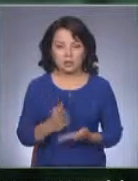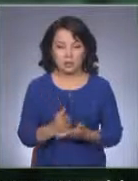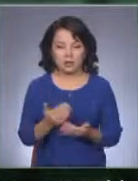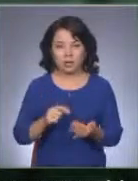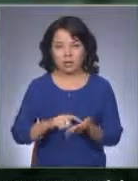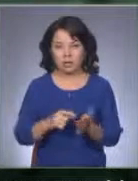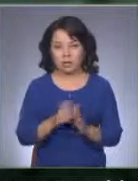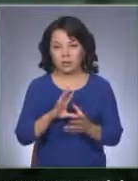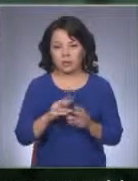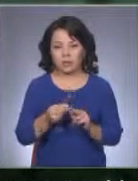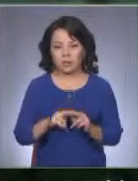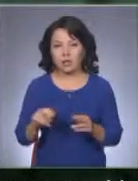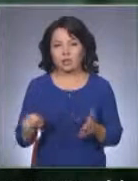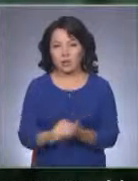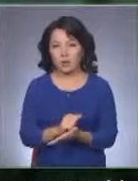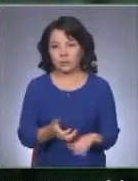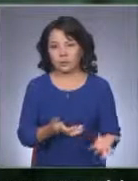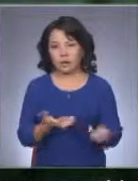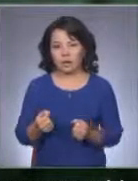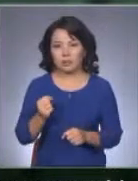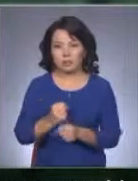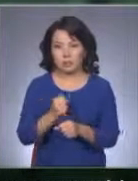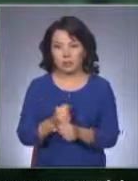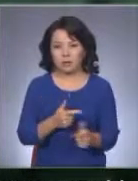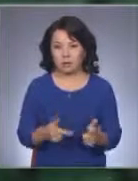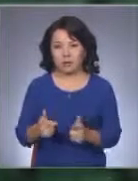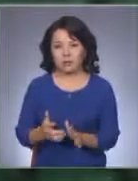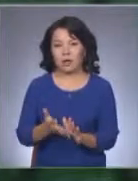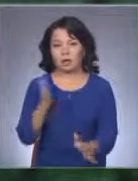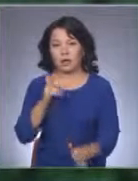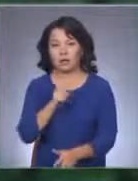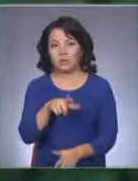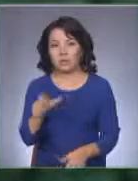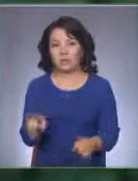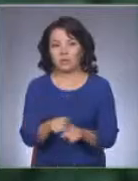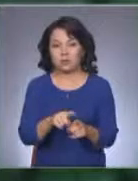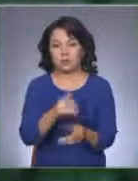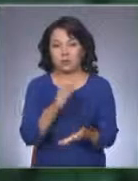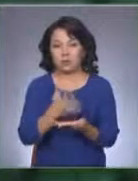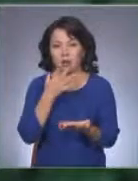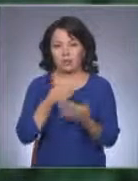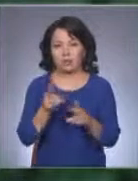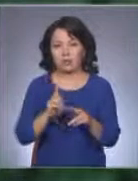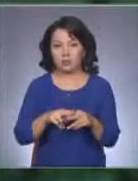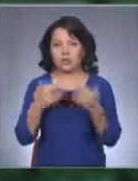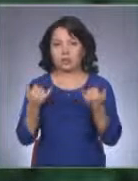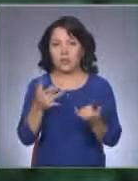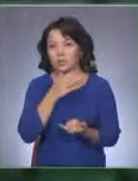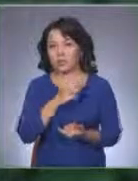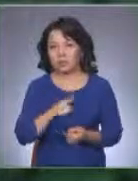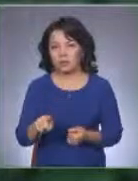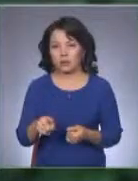өзір құжаттарды қабылдап отырмыз. Бүгін кезекте тұрған кісілердің арасында бүгін таңда біздерде